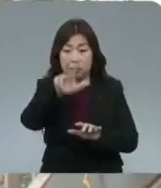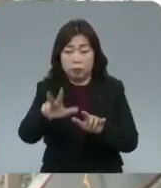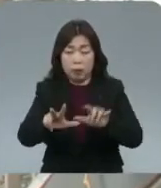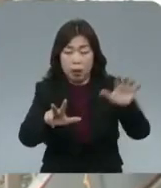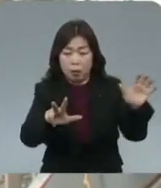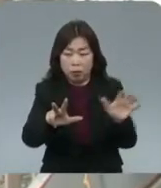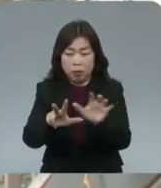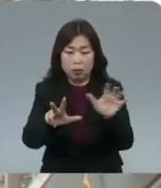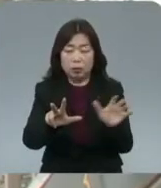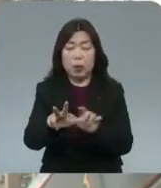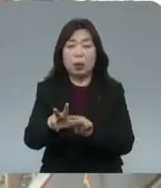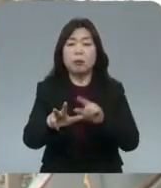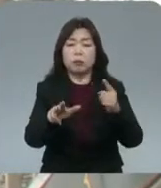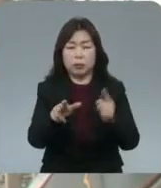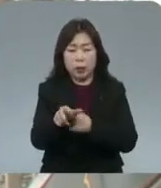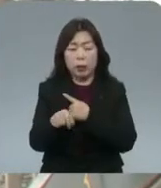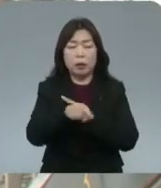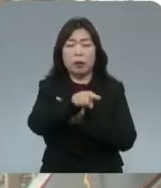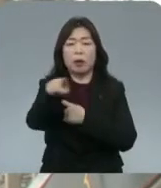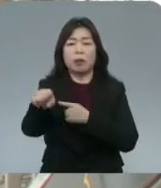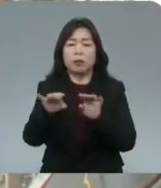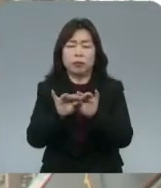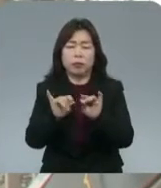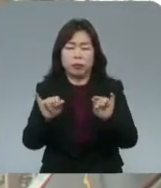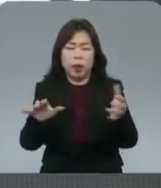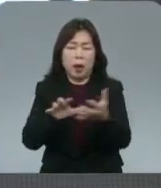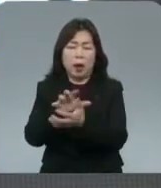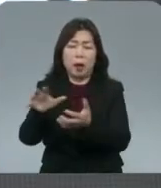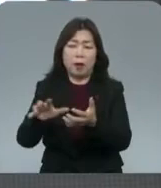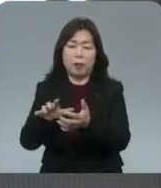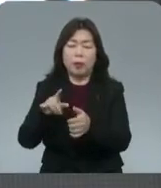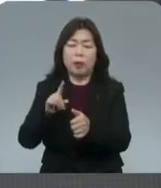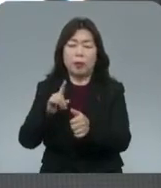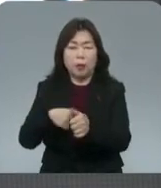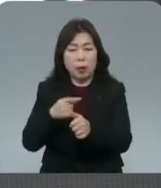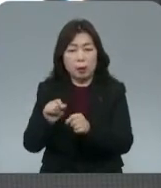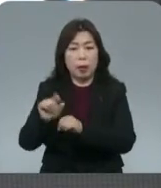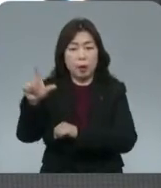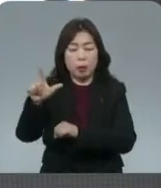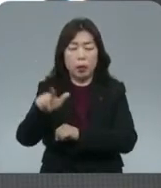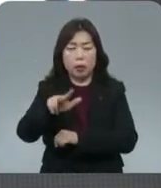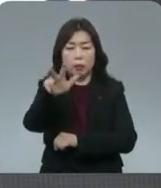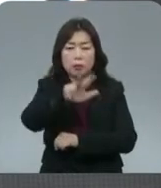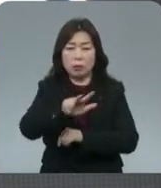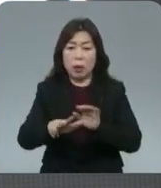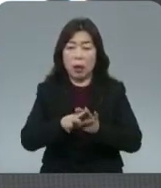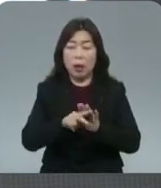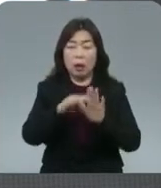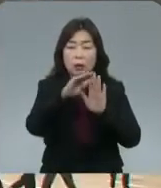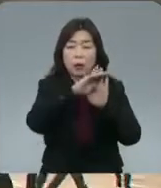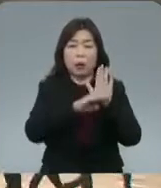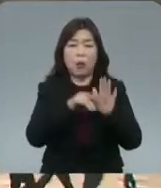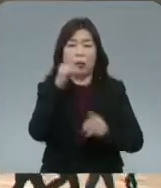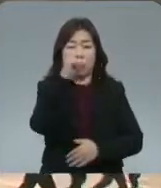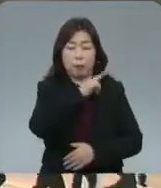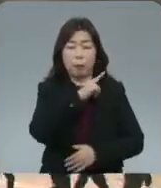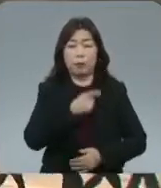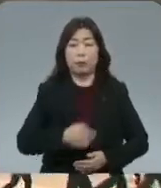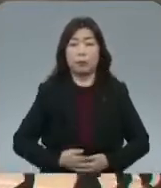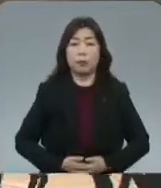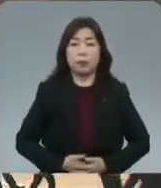воздерживаться от выхода на улицу мелкие частицы пыли могут вызвать различные заболевания и подорвать иммунную